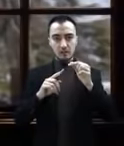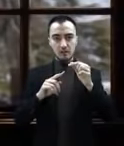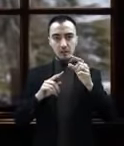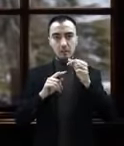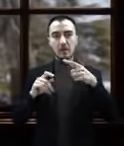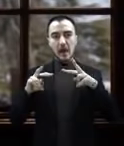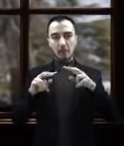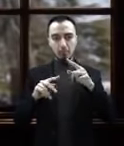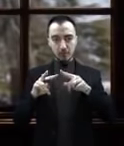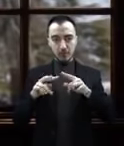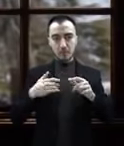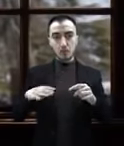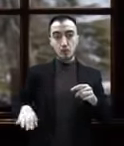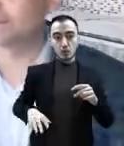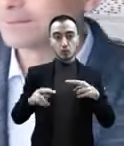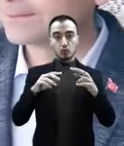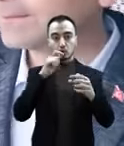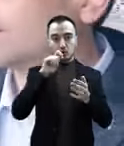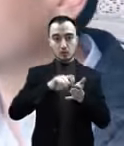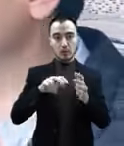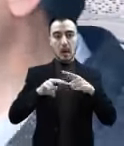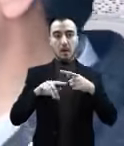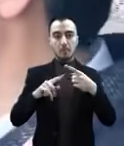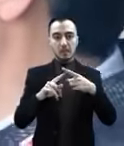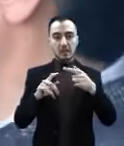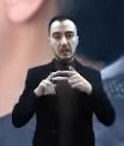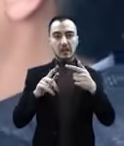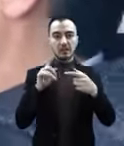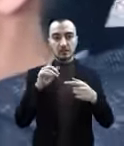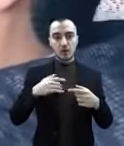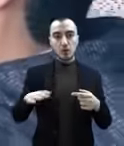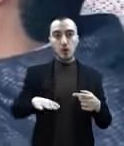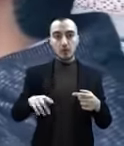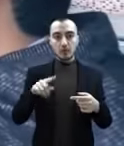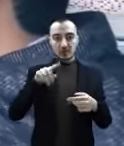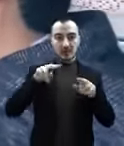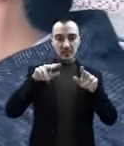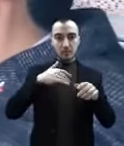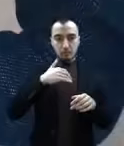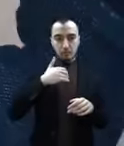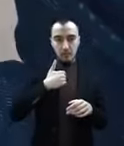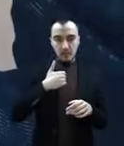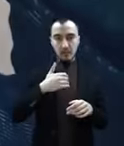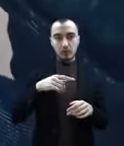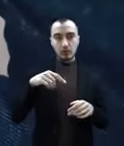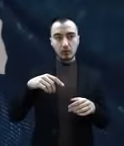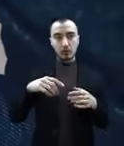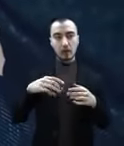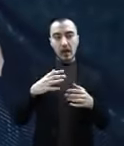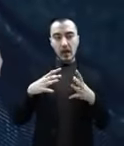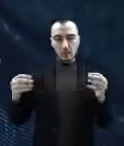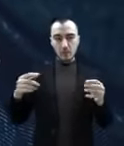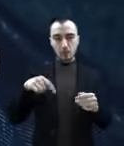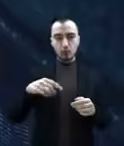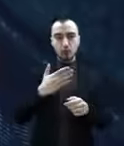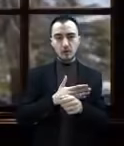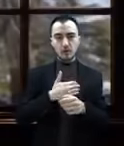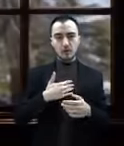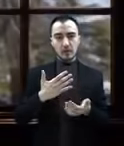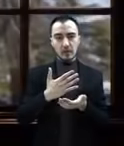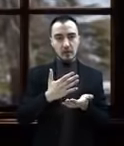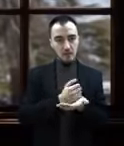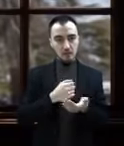oğluyum. Sizler gibi ben de ekmeğimi bu şehirde kazandım. Bu şehirde paylaştım. Bu şehrin çeşmelerinden su